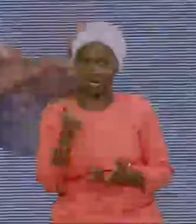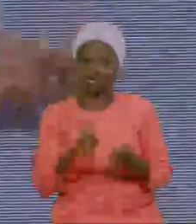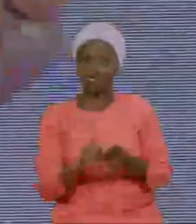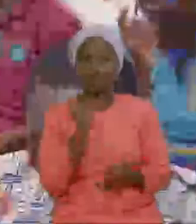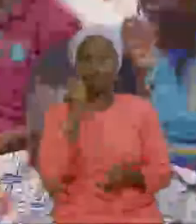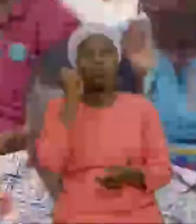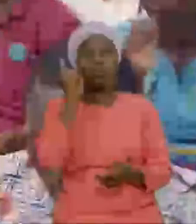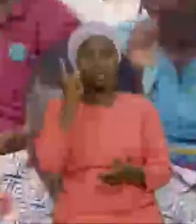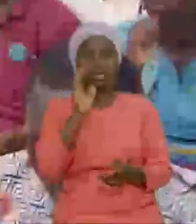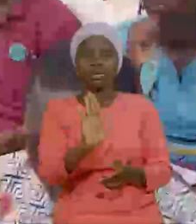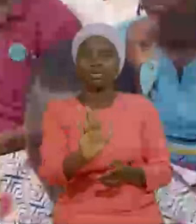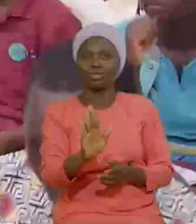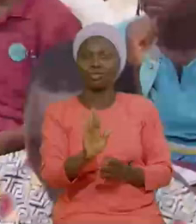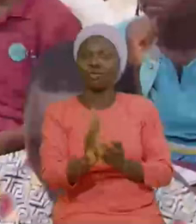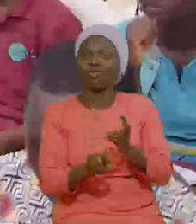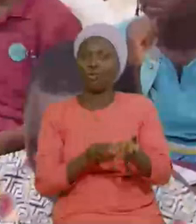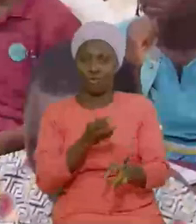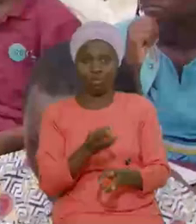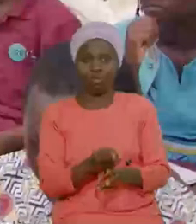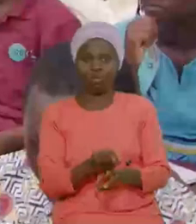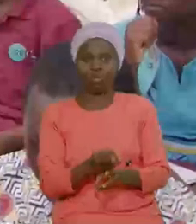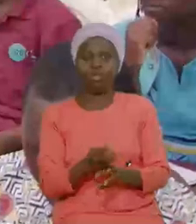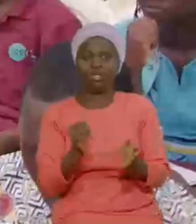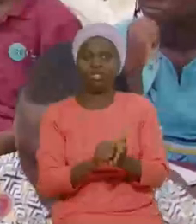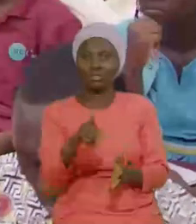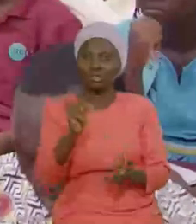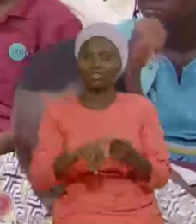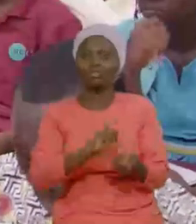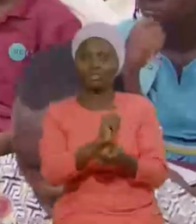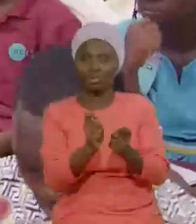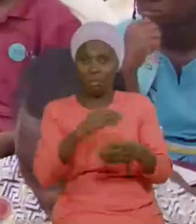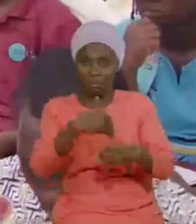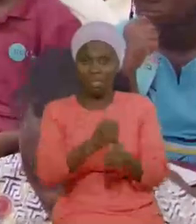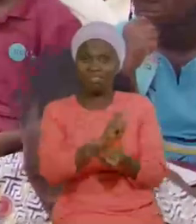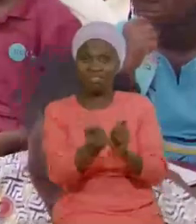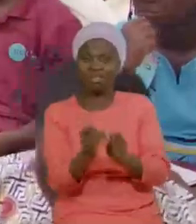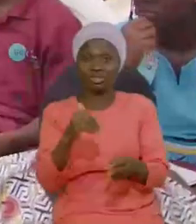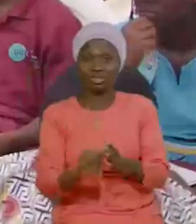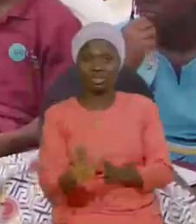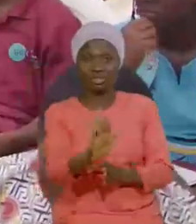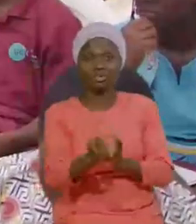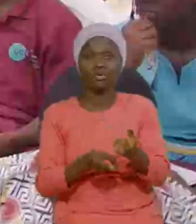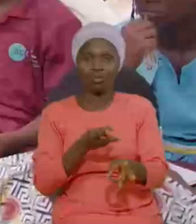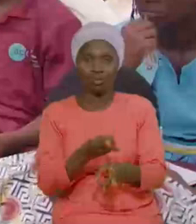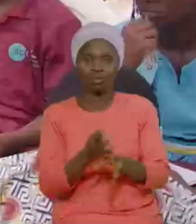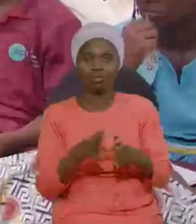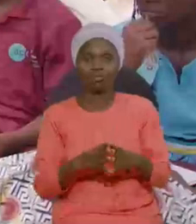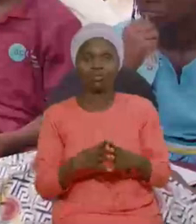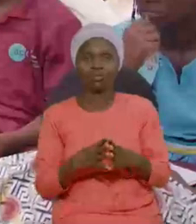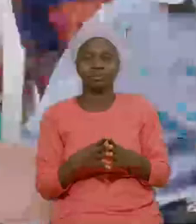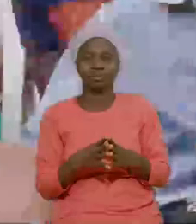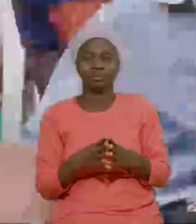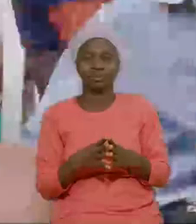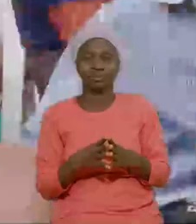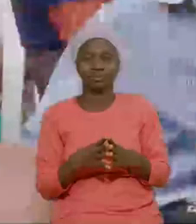understand your world enough to make a change in your world. C'est ça qui vous fait comprendre le monde dans lequel vous